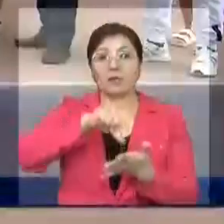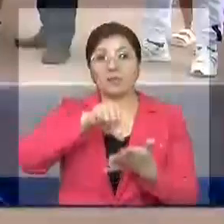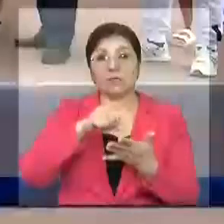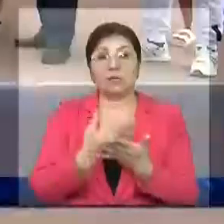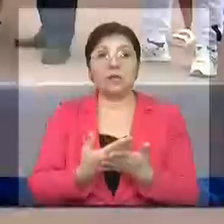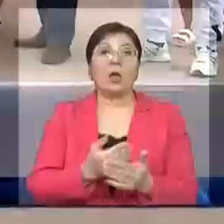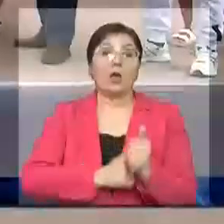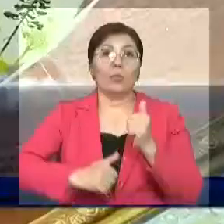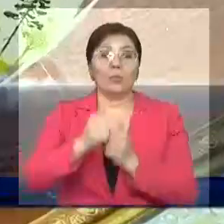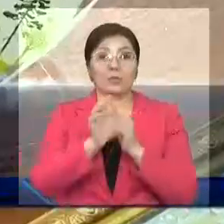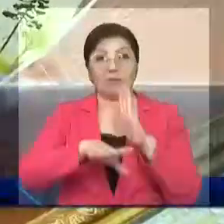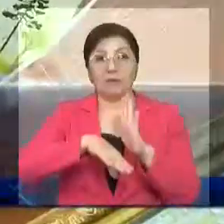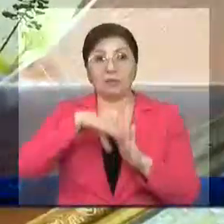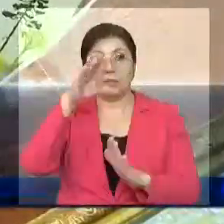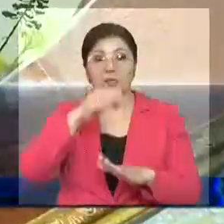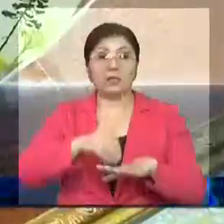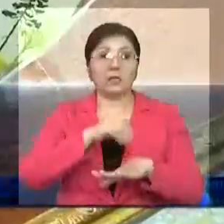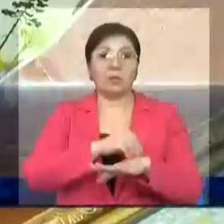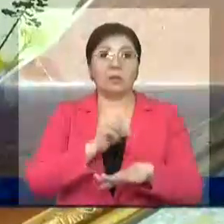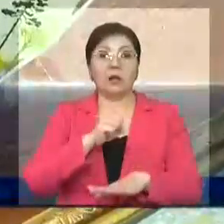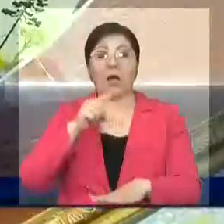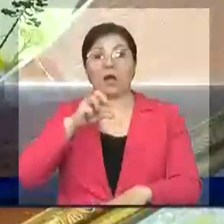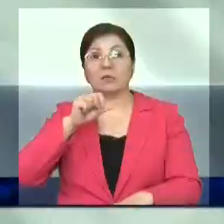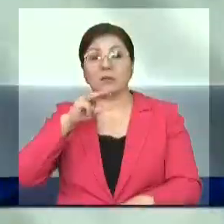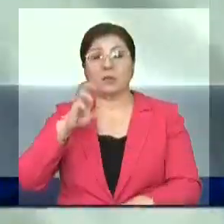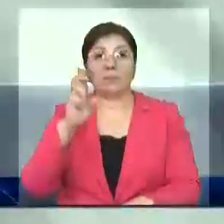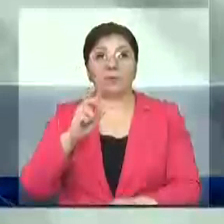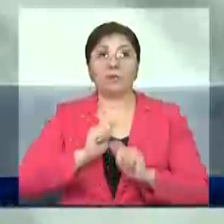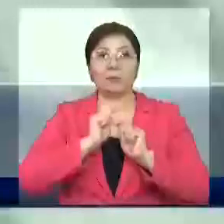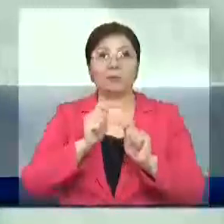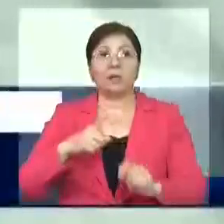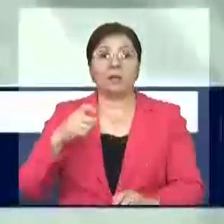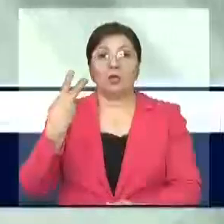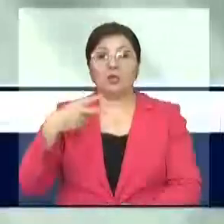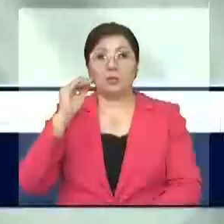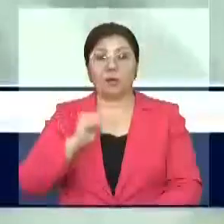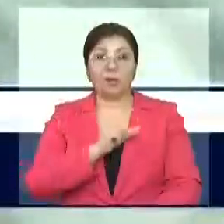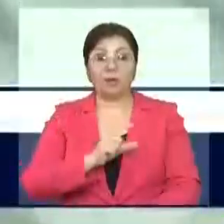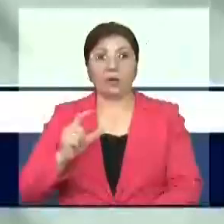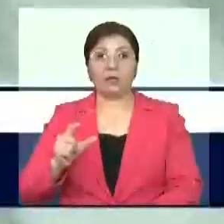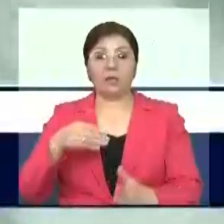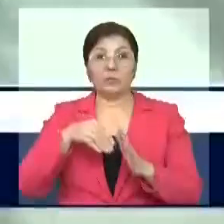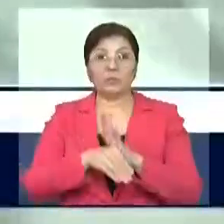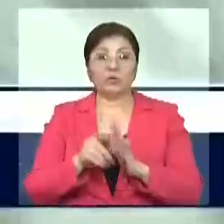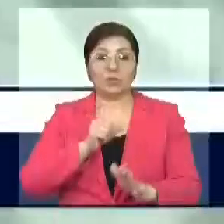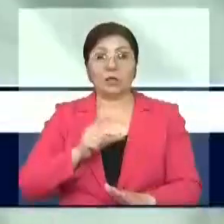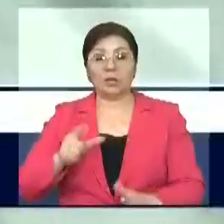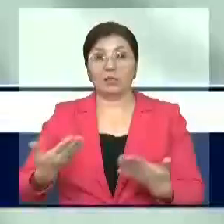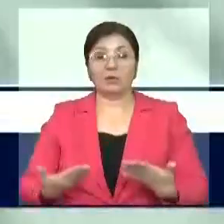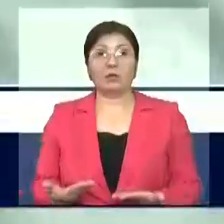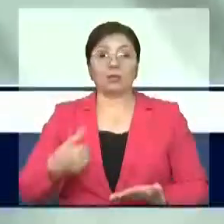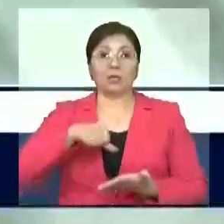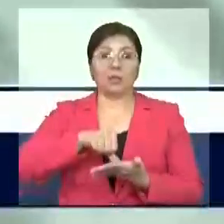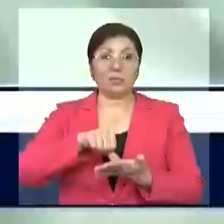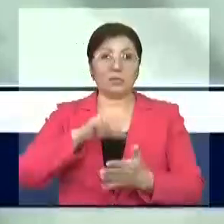арасынан суырылып шыққан үздіктерді қала әкімі Азамат Бекет марапаттады. 120 мың адам, соның ішінде осы қала тұрғындары қатысқан